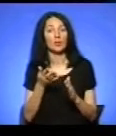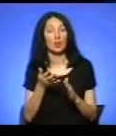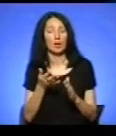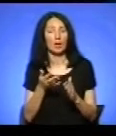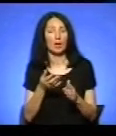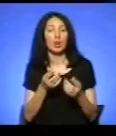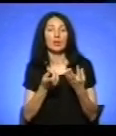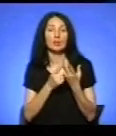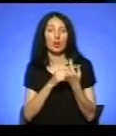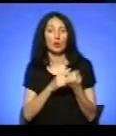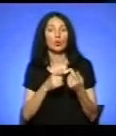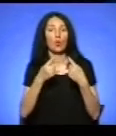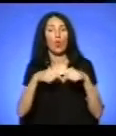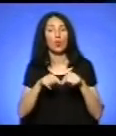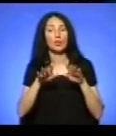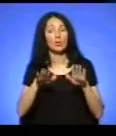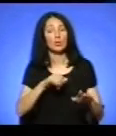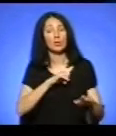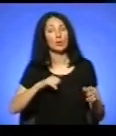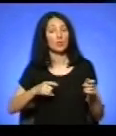місцевого самоврядування. Органів місцевого самоврядування. Хоча